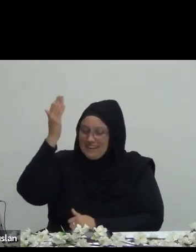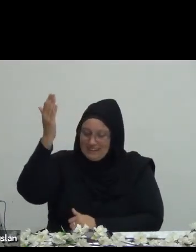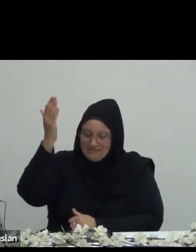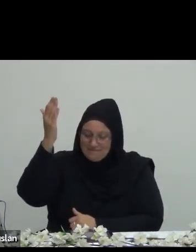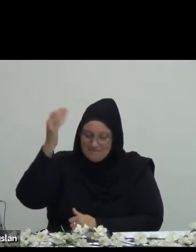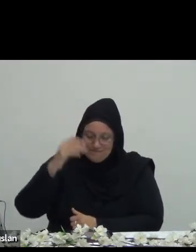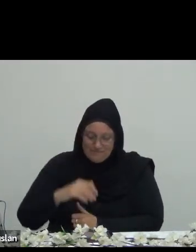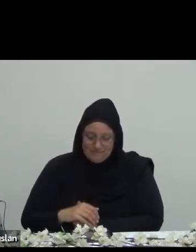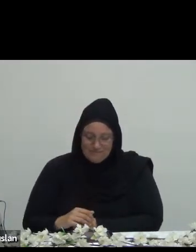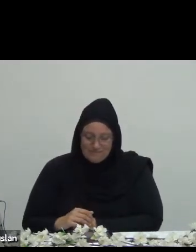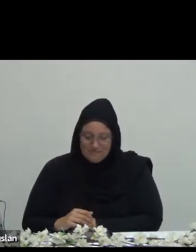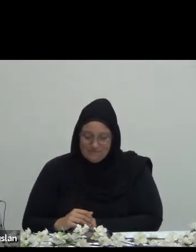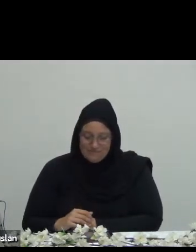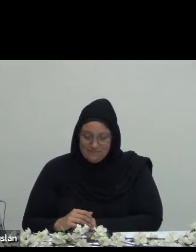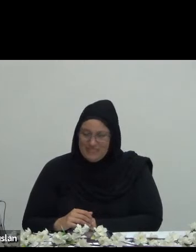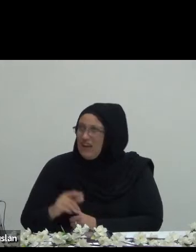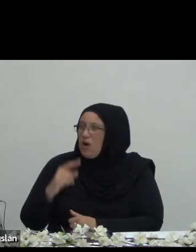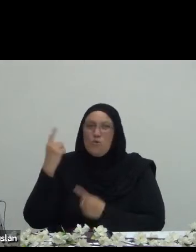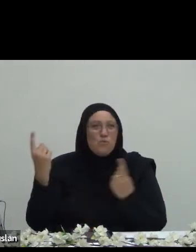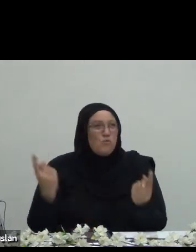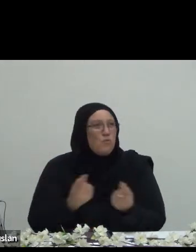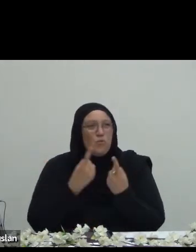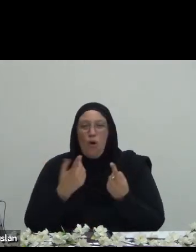هو الله